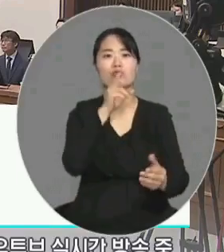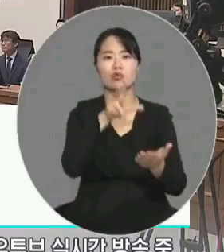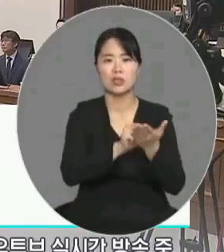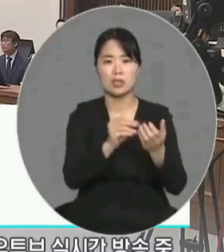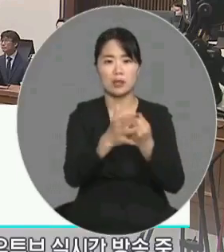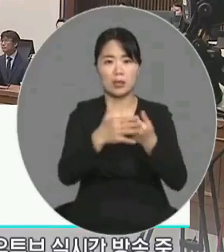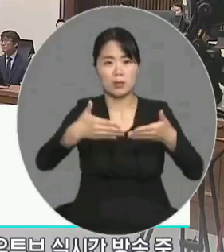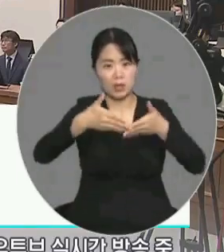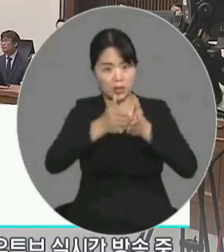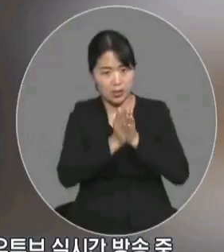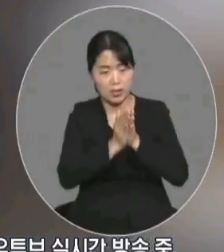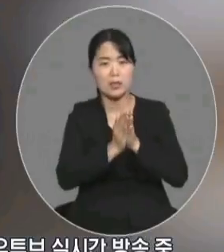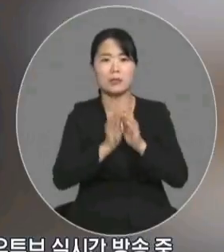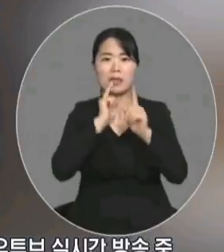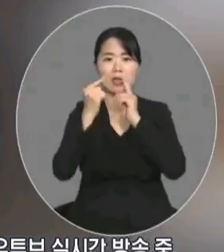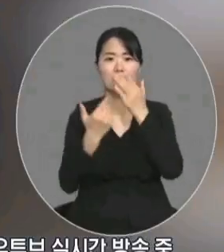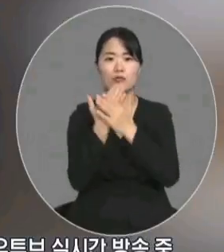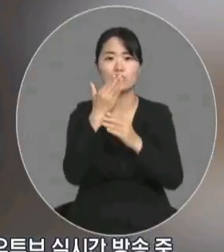기자입니다.